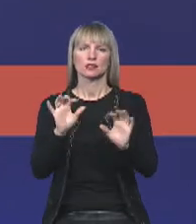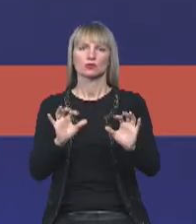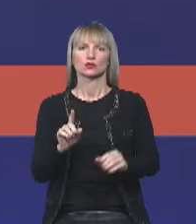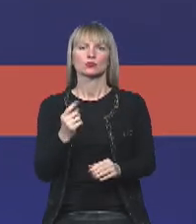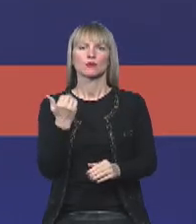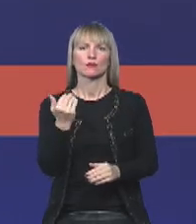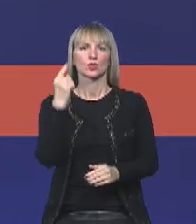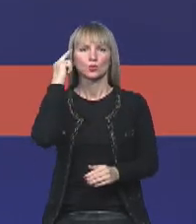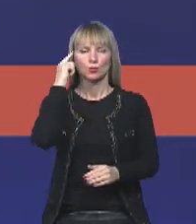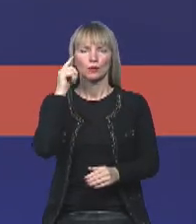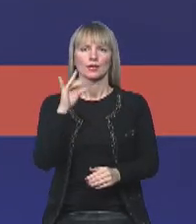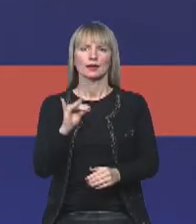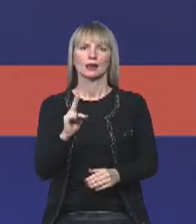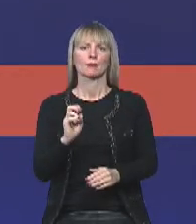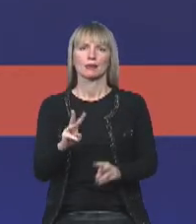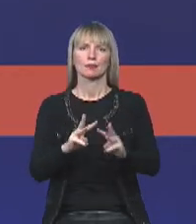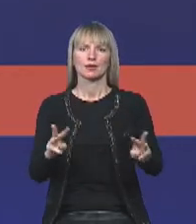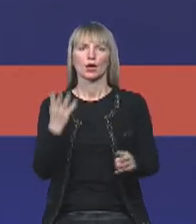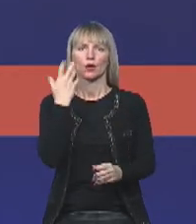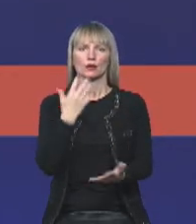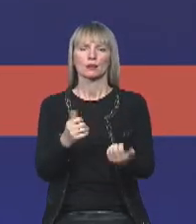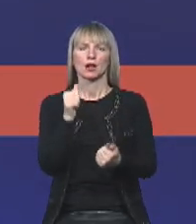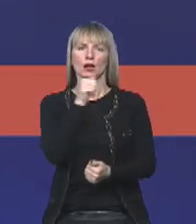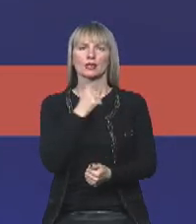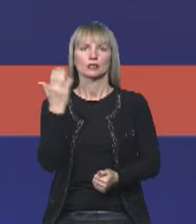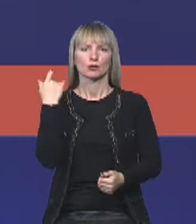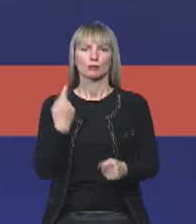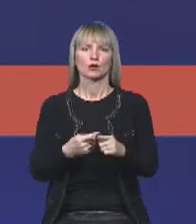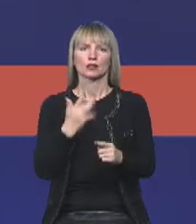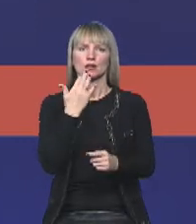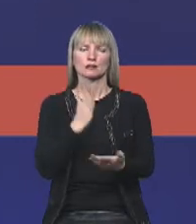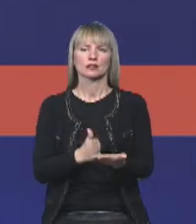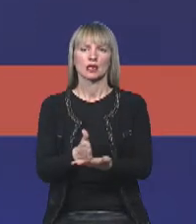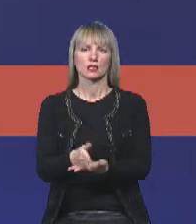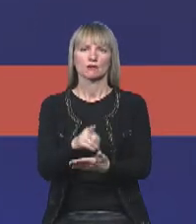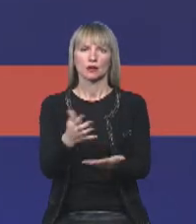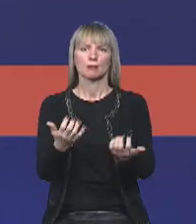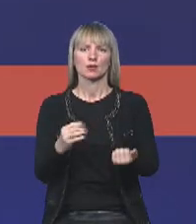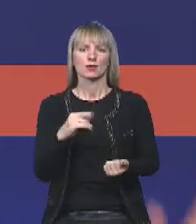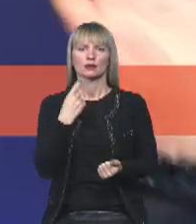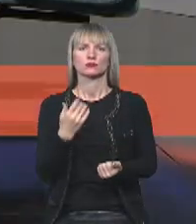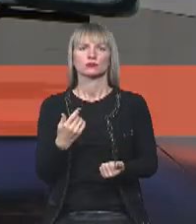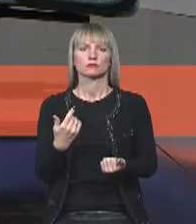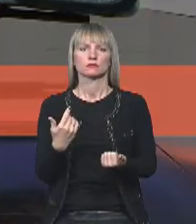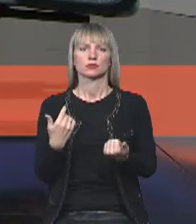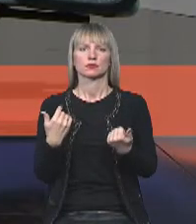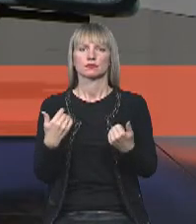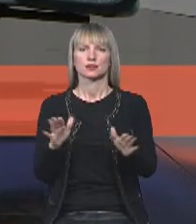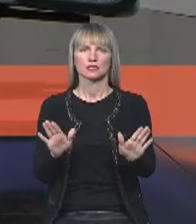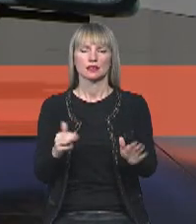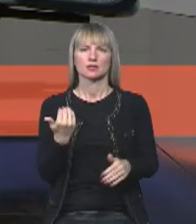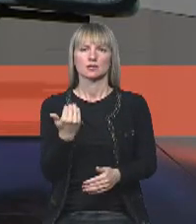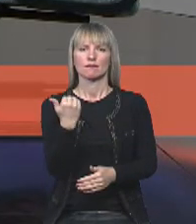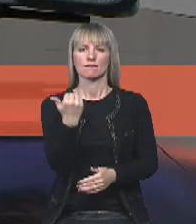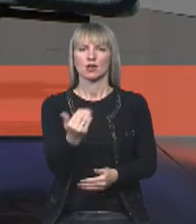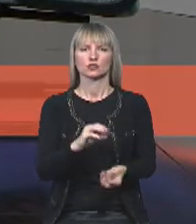знаю, чим вони думали, і Кабінет міністрів, коли вони приймали рік тому оцю національну стратегію, вони її прийняли і кажуть, ну от, а вони її прийняли